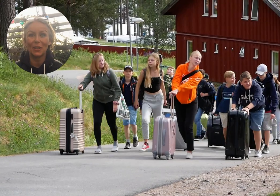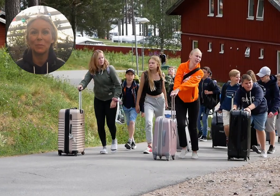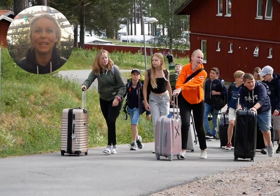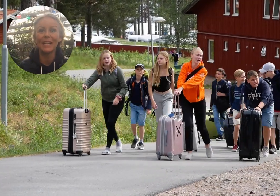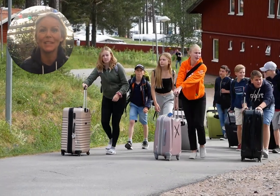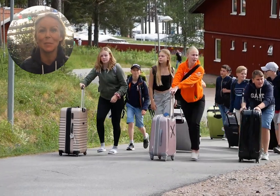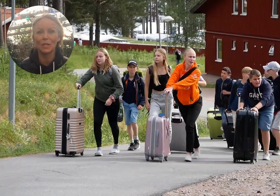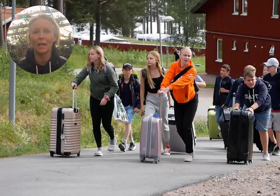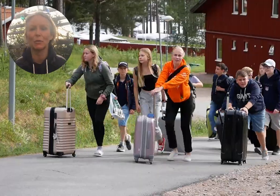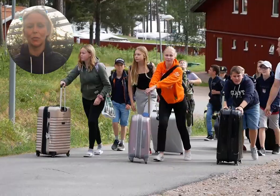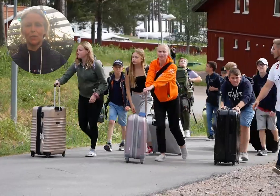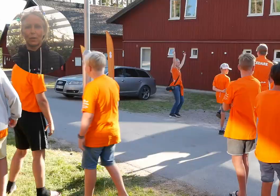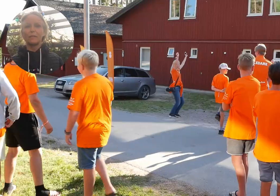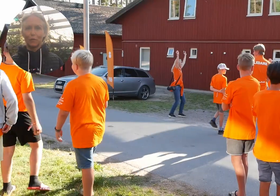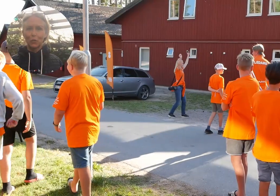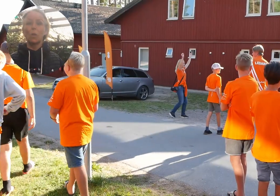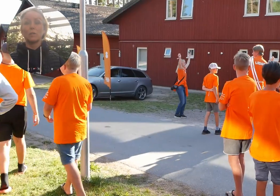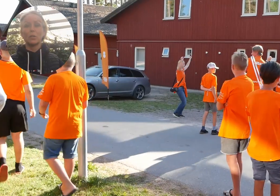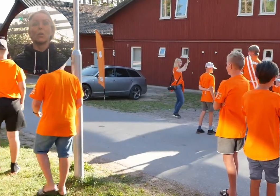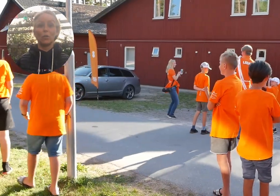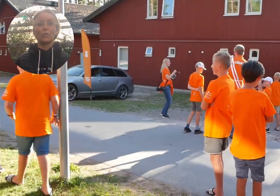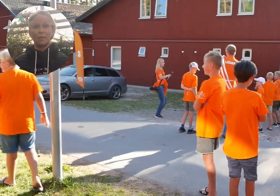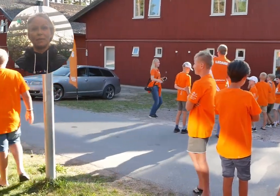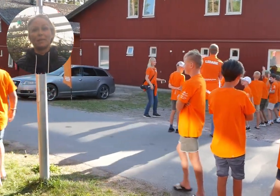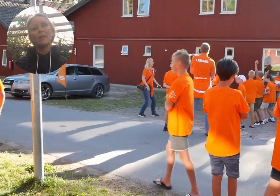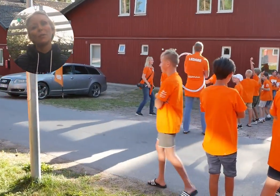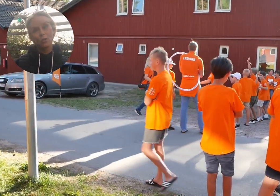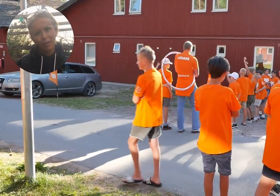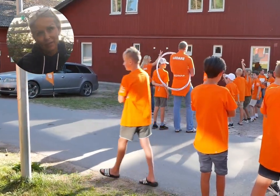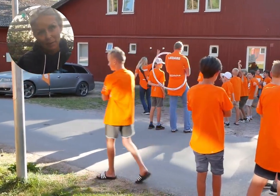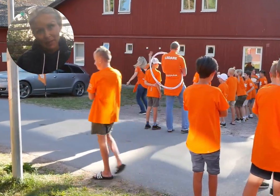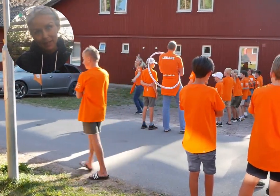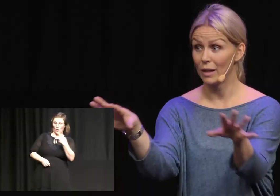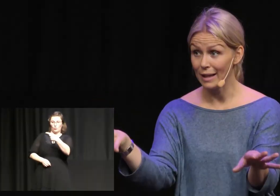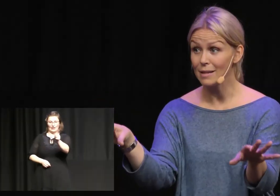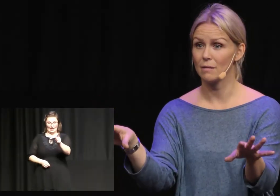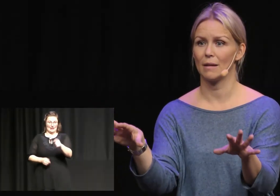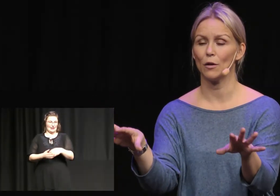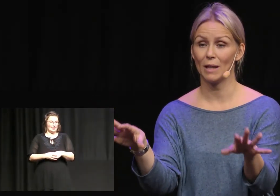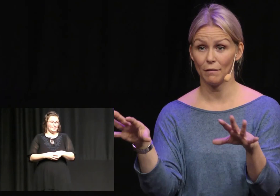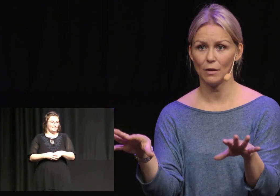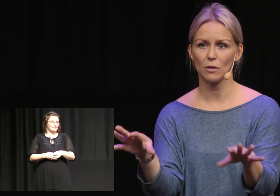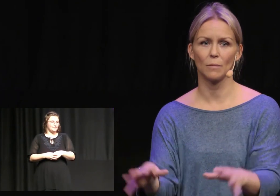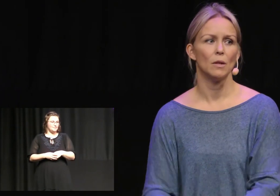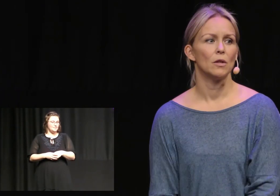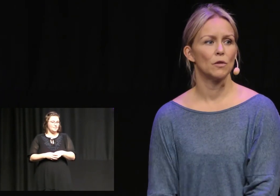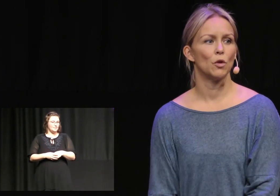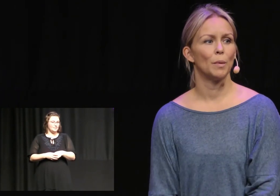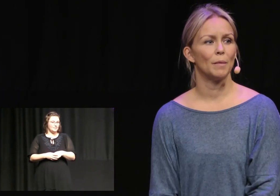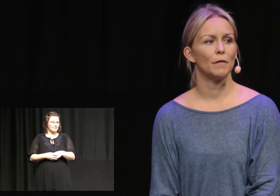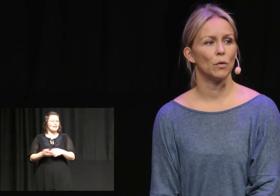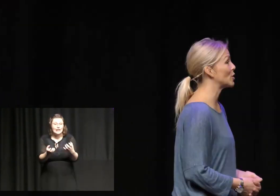Jag längtar upp till Leksand Sports Camp 2021, för då ska jag dit. Jag heter Maria Lindström och jag arbetar som